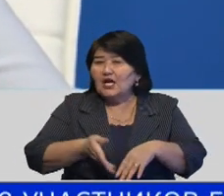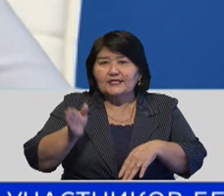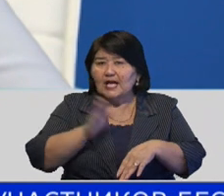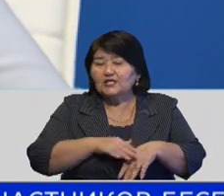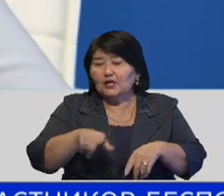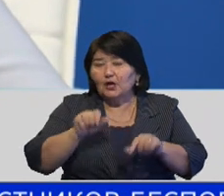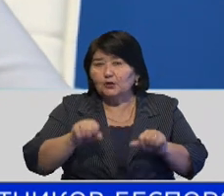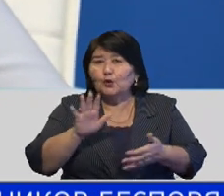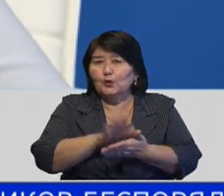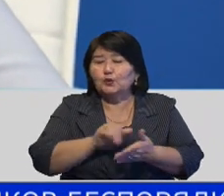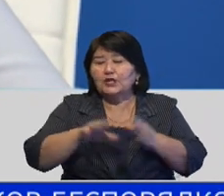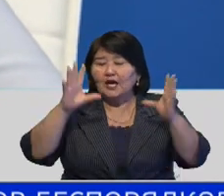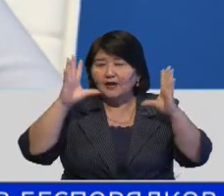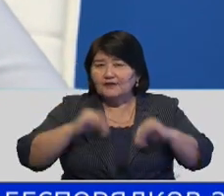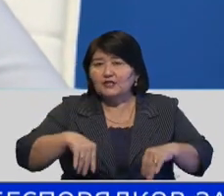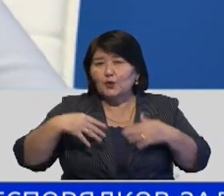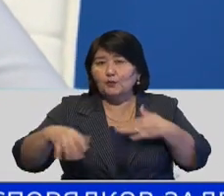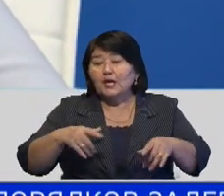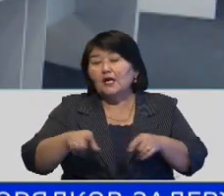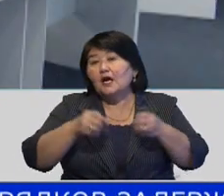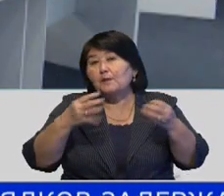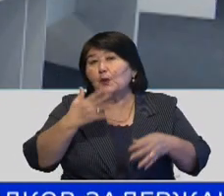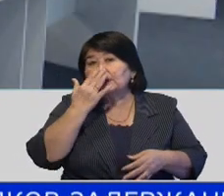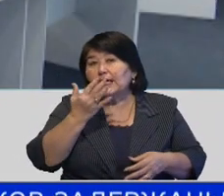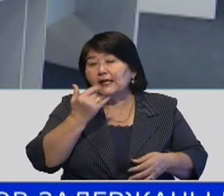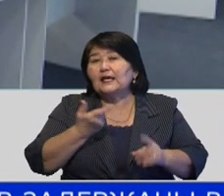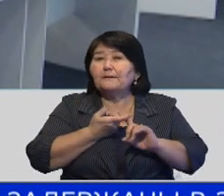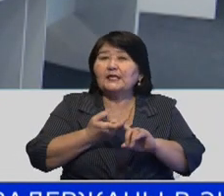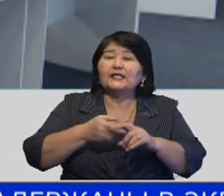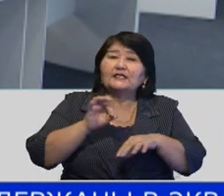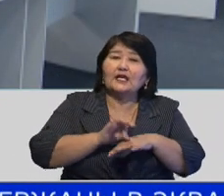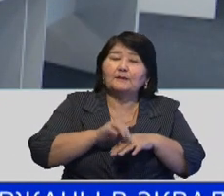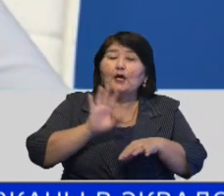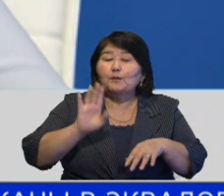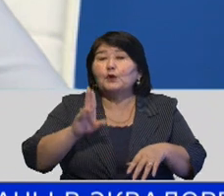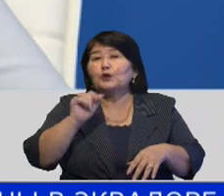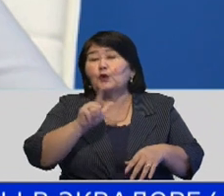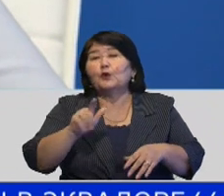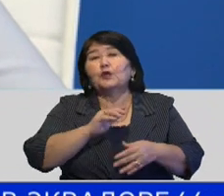осложнениях, которые уничтожают весь иммунитет. Даже простой грипп или бактериальные заболевания после